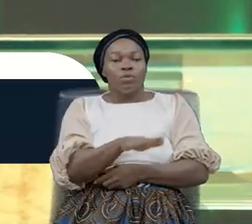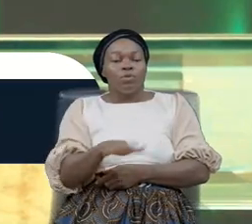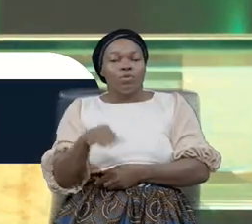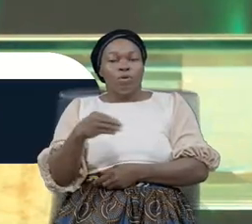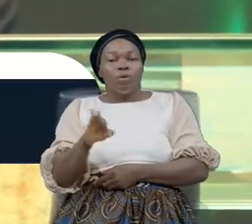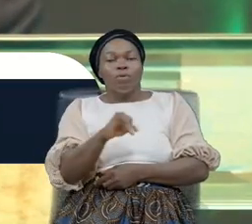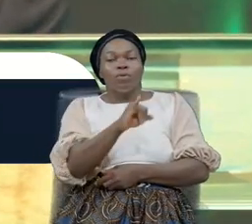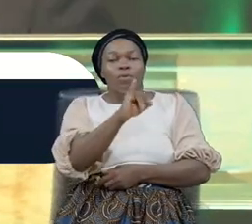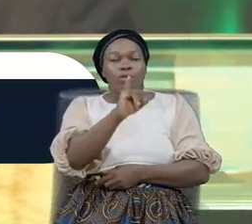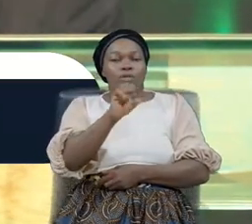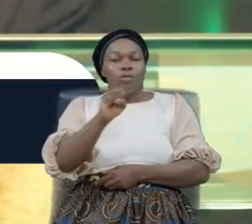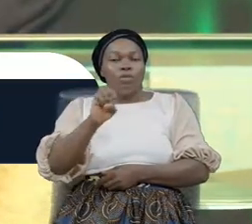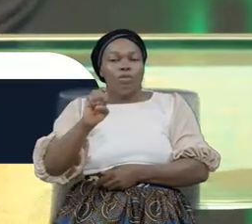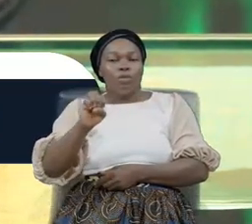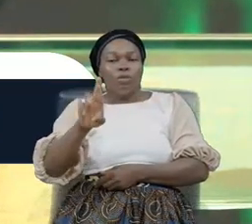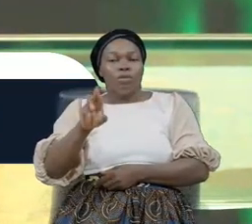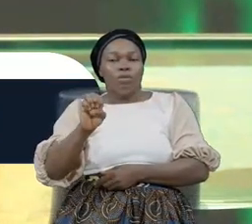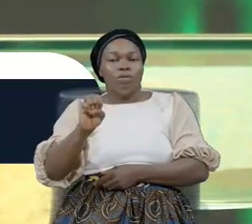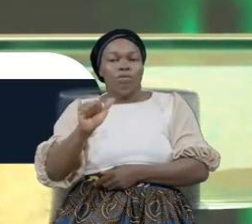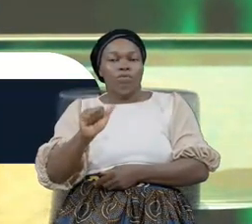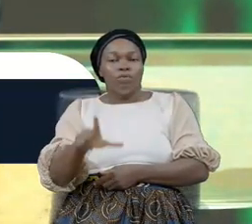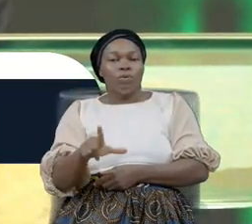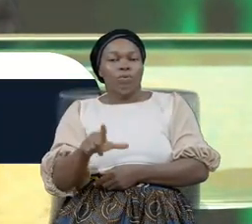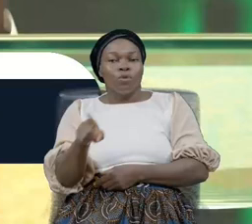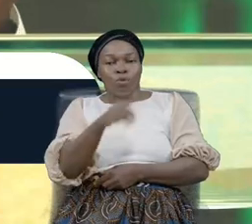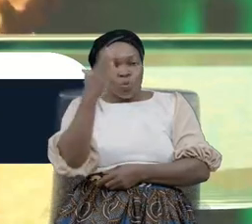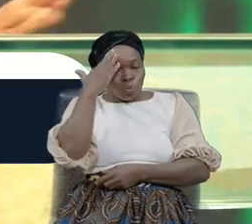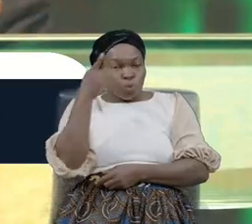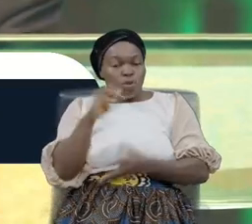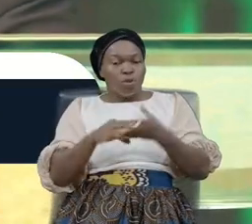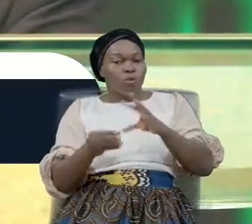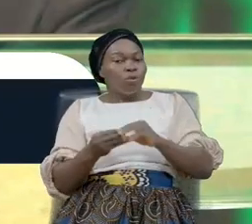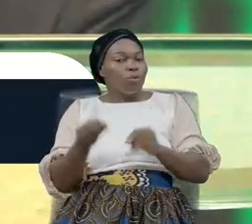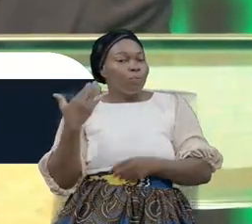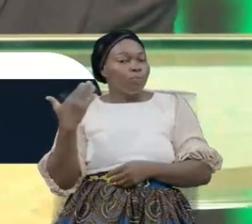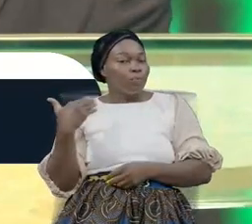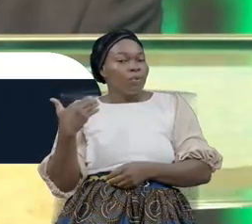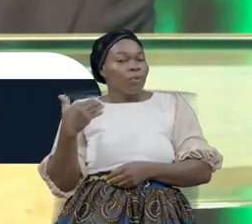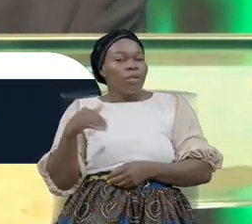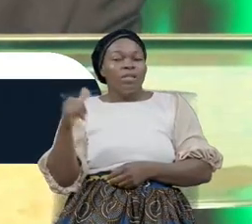déjà l'histoire, ils sortaient du désert et puis